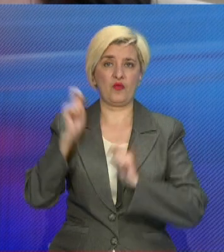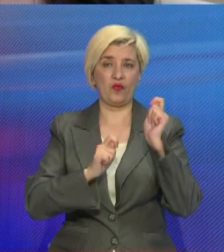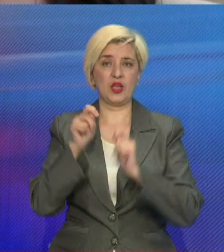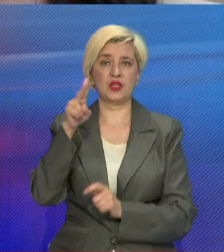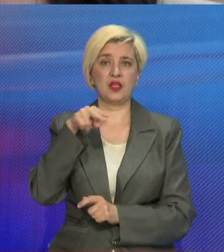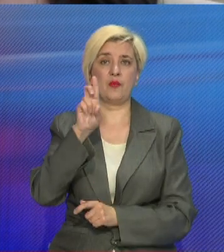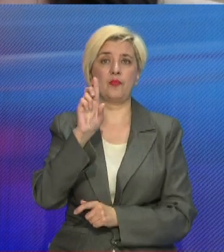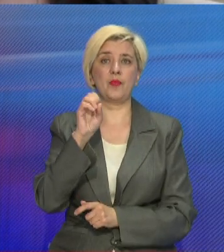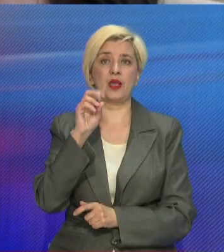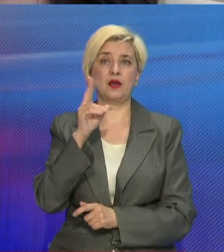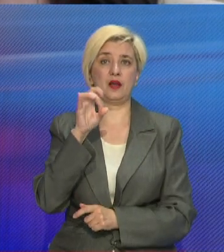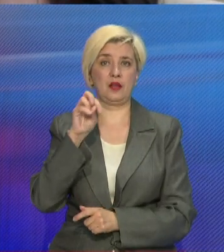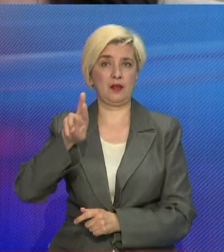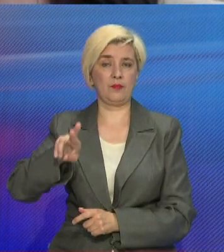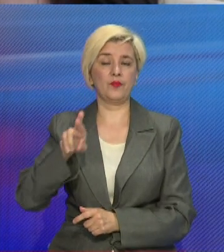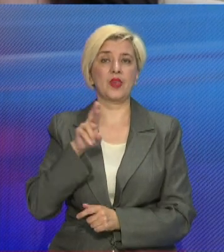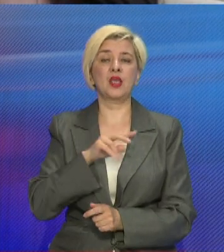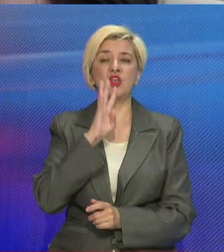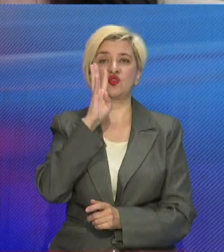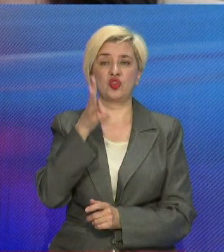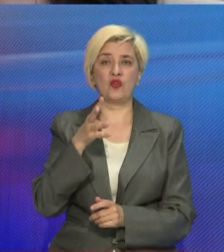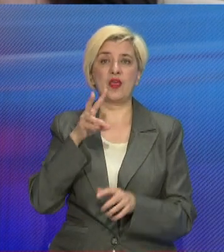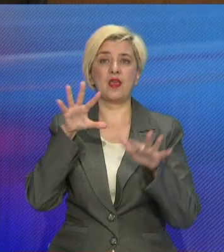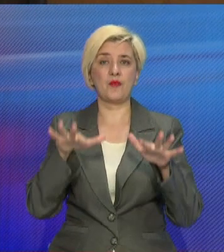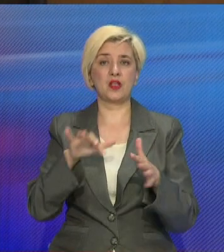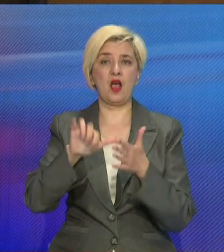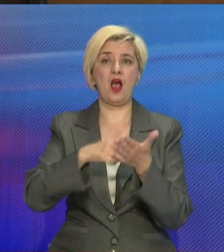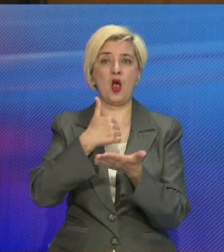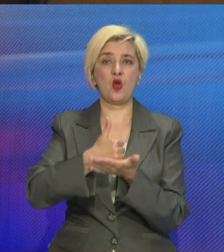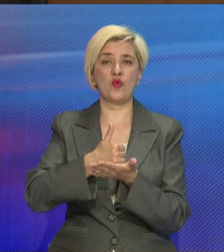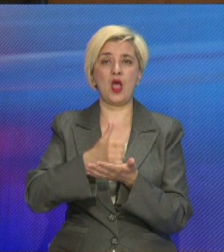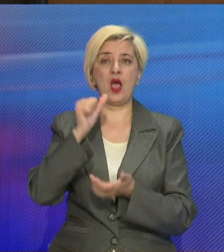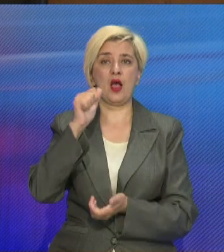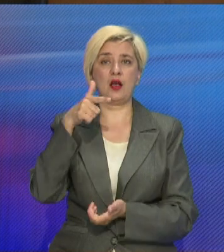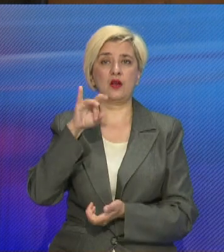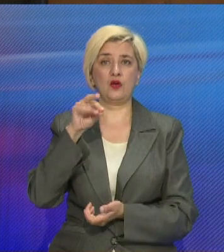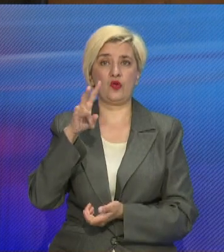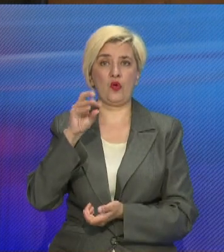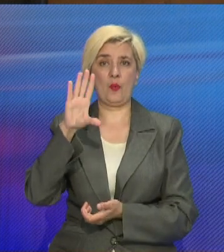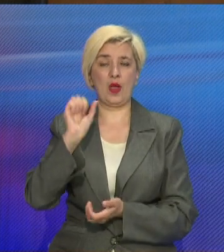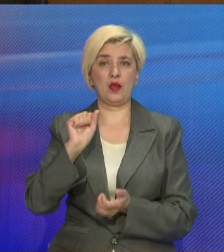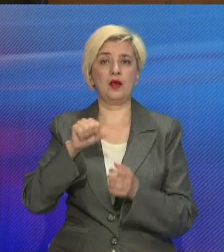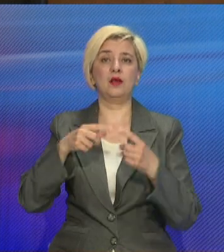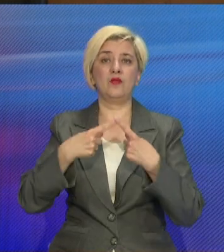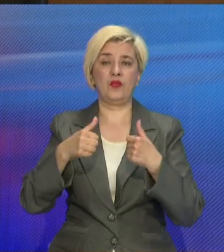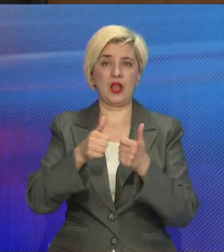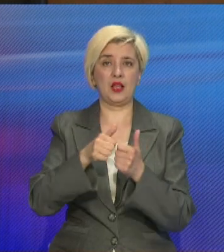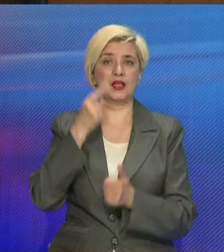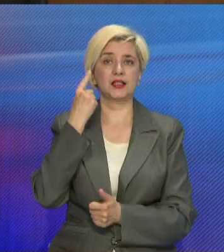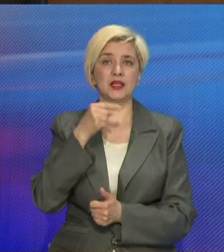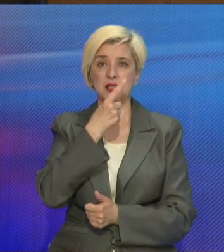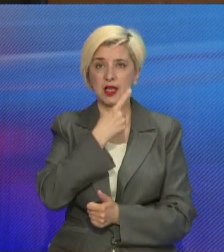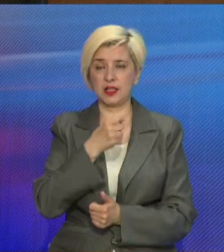Дзяніса Бікрэня. За 4 гады на пасадзе галоўнага агранома філіяла Скідзельскі ён заслужыў павагу